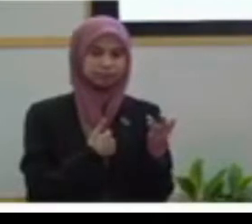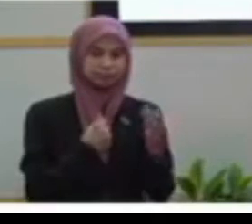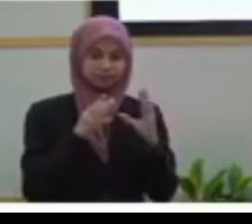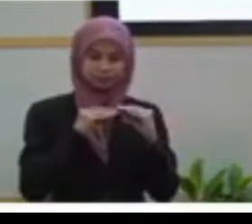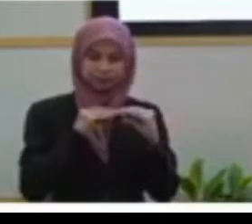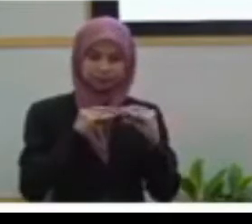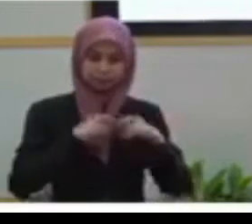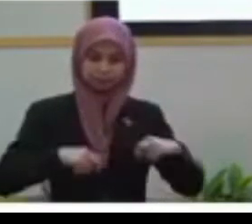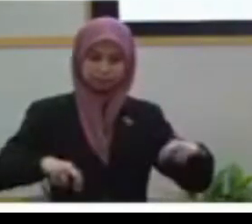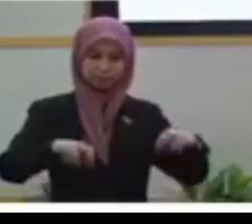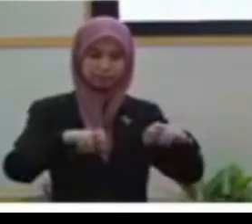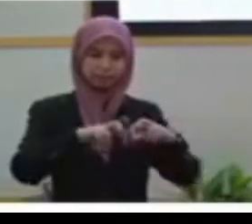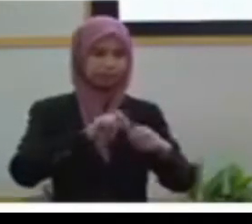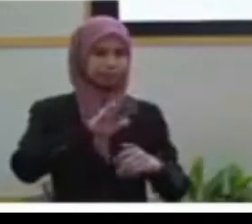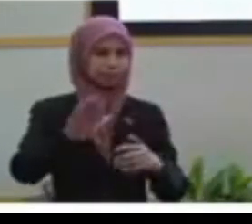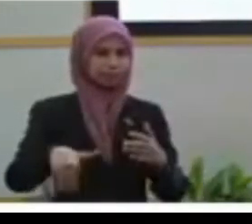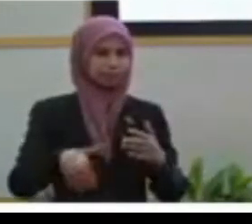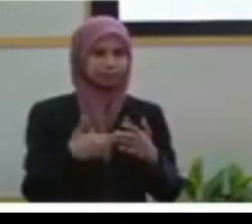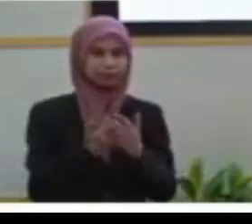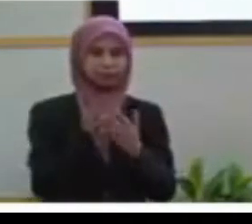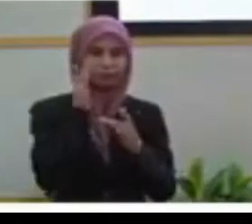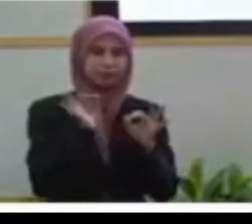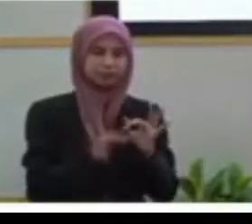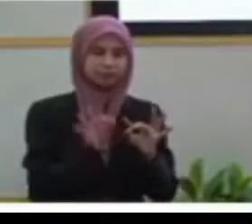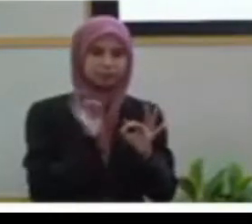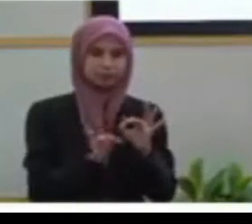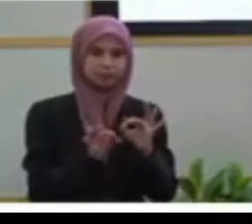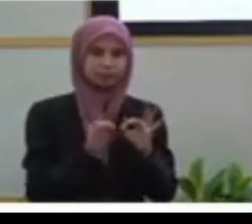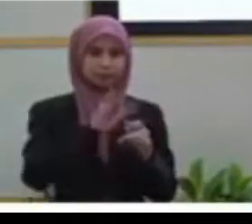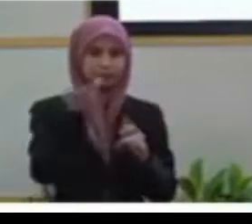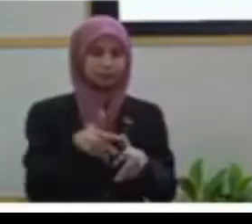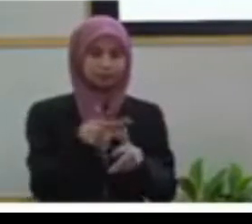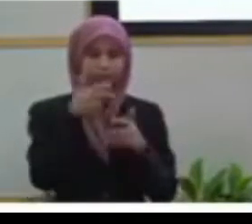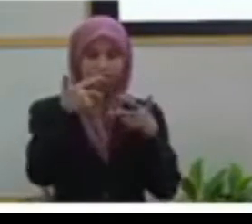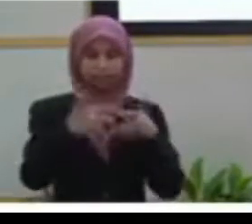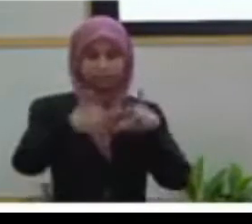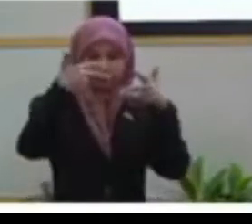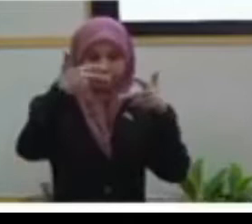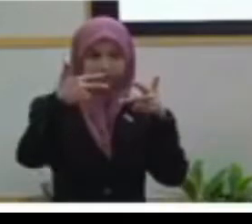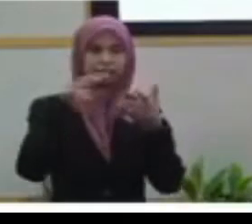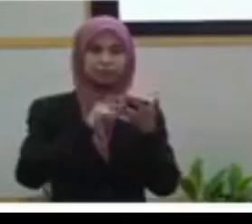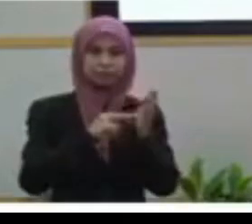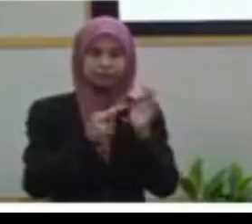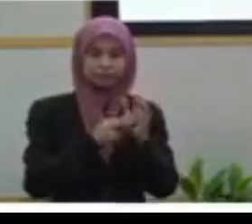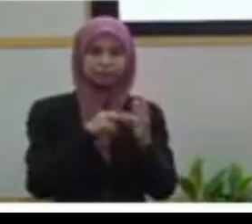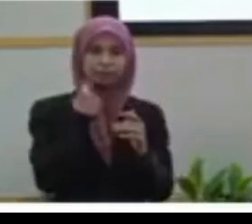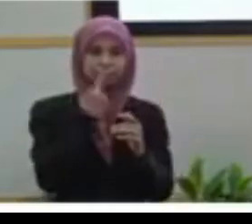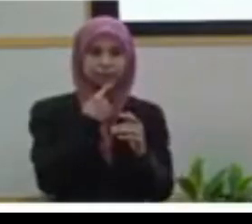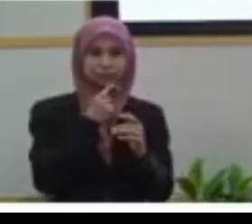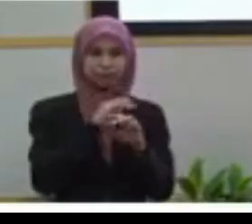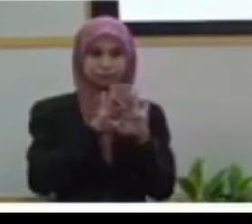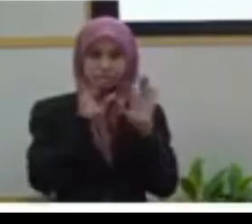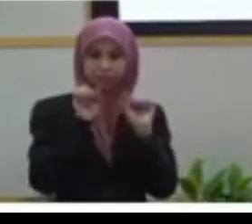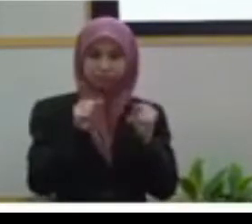mesyuarat kepada pihak yang tidak dapat mengikutinya